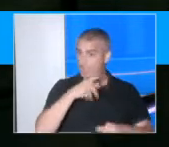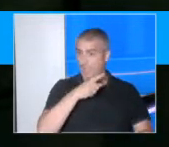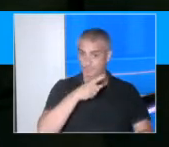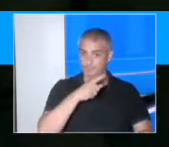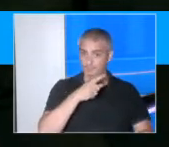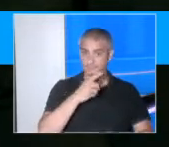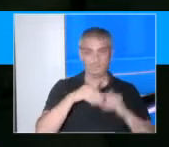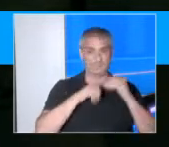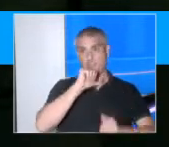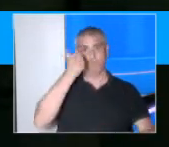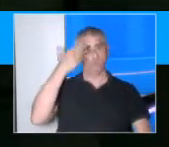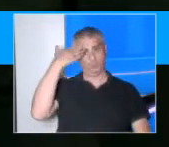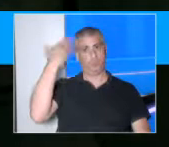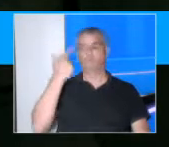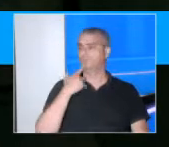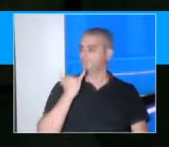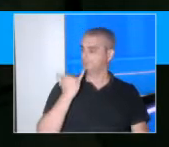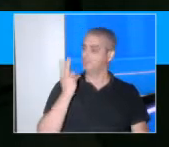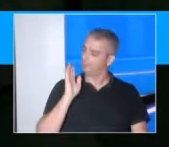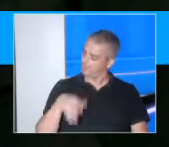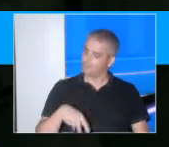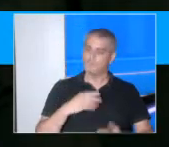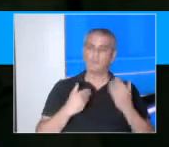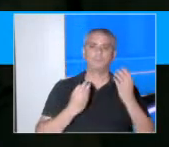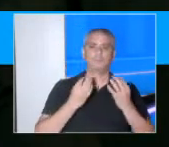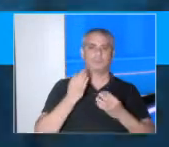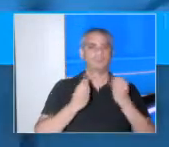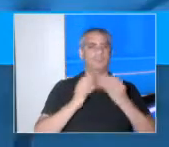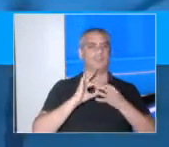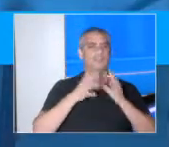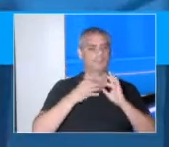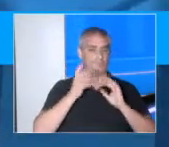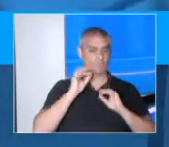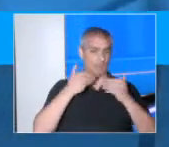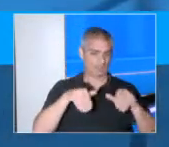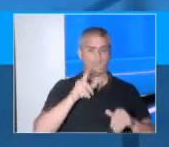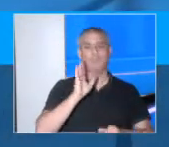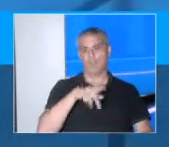נחשבת ליוקרתית כך? גם במשחקים הפארלימפיים השחייה נחשבת מאוד יוקרתית.